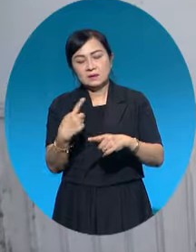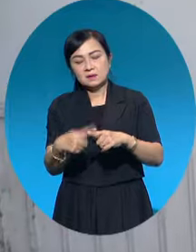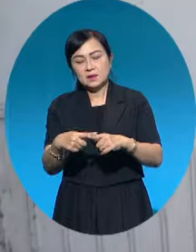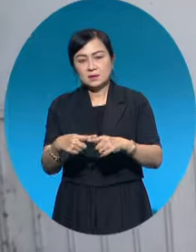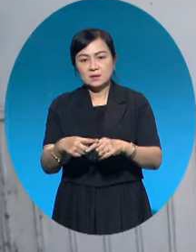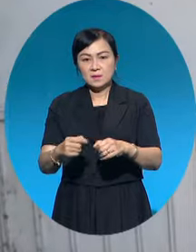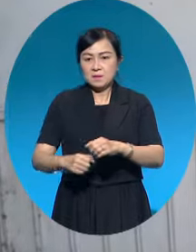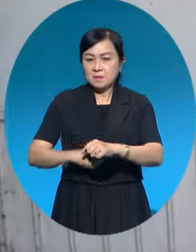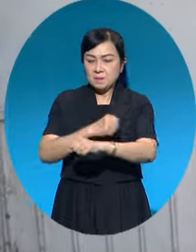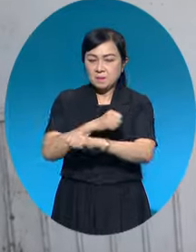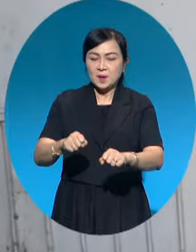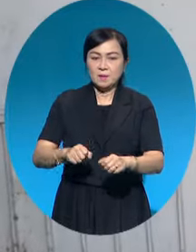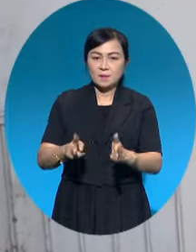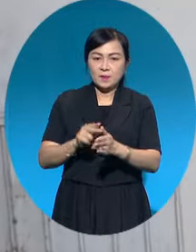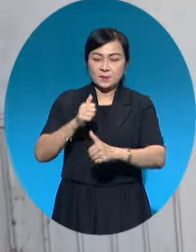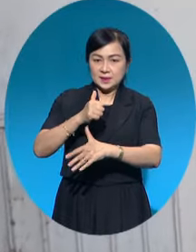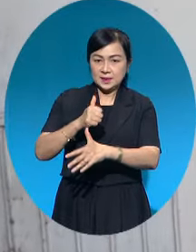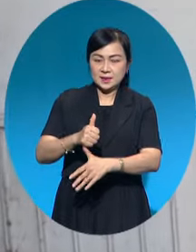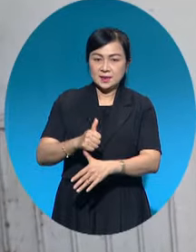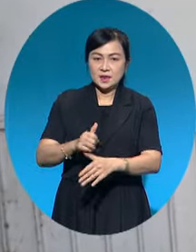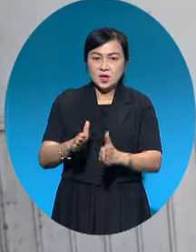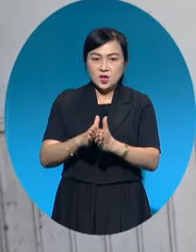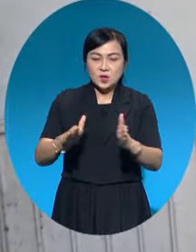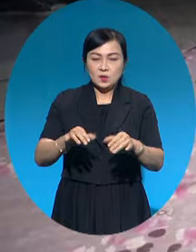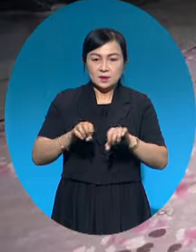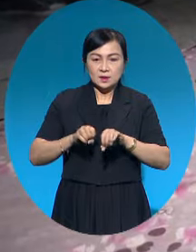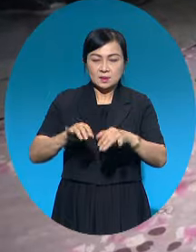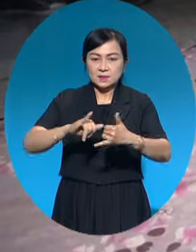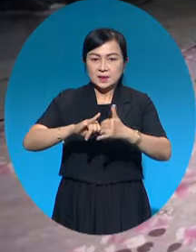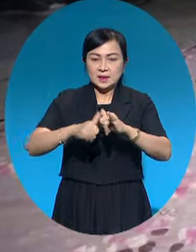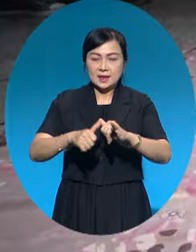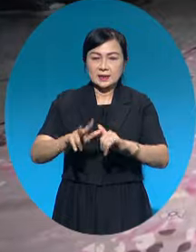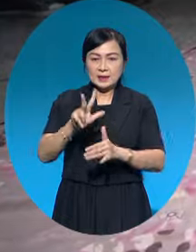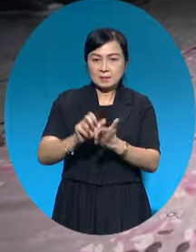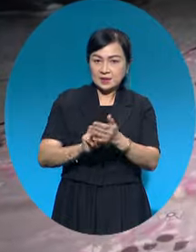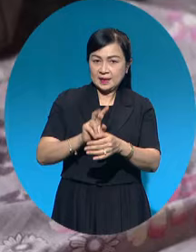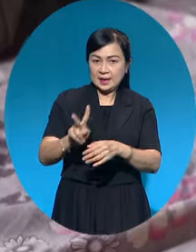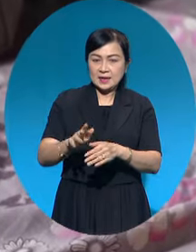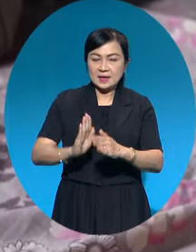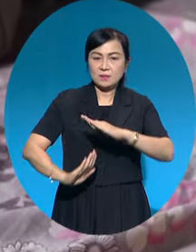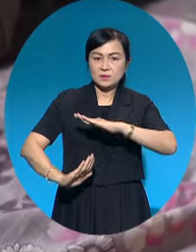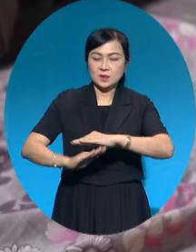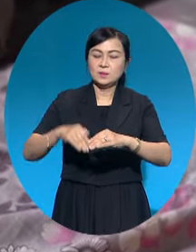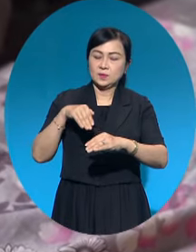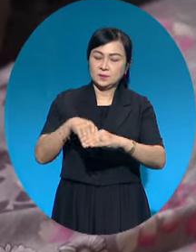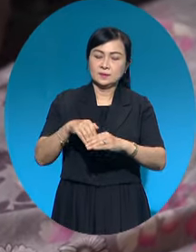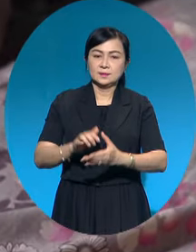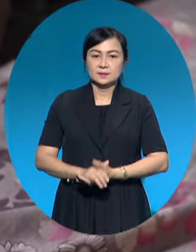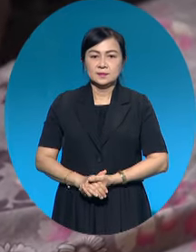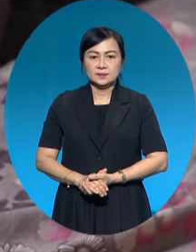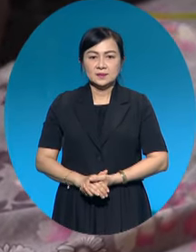trong các vụ đánh bom tại các văn phòng chính trị và hàng chục vụ tấn công xảy ra hôm 8 tháng 2 đã làm gián đoạn cuộc bỏ phiếu